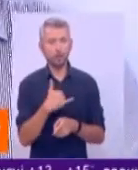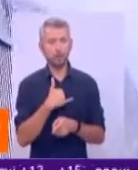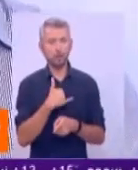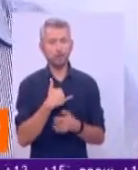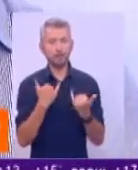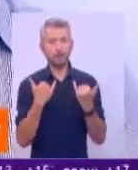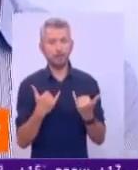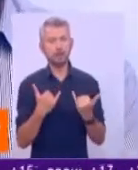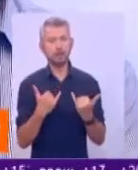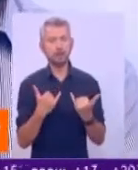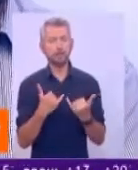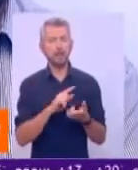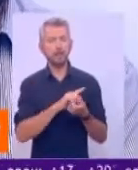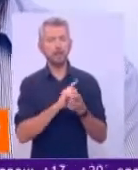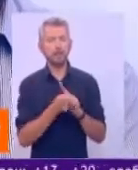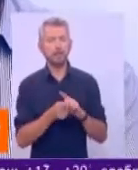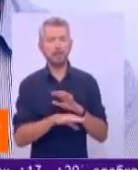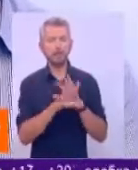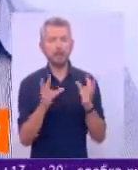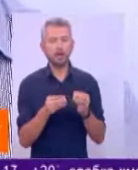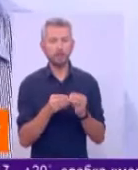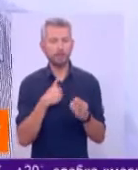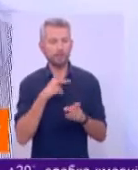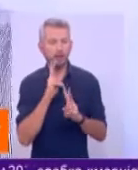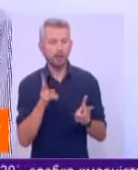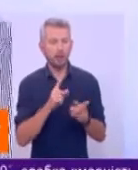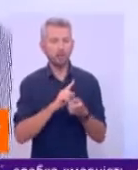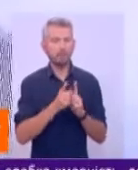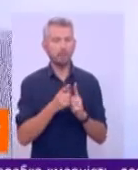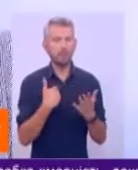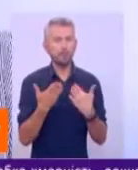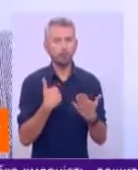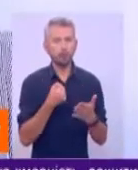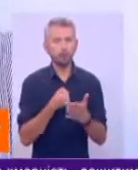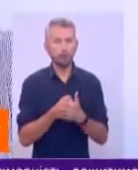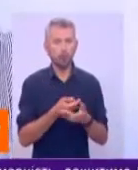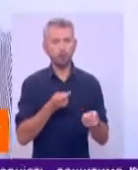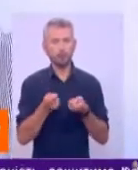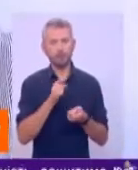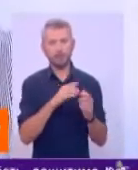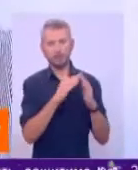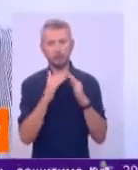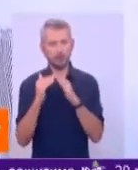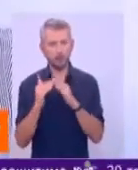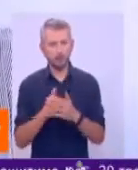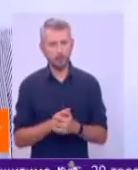іде зараз зміна взагалі, ну не знаю, зміна підходу до управління цими будинками.